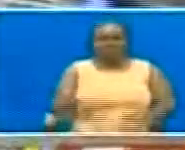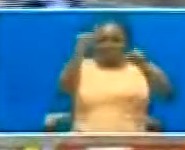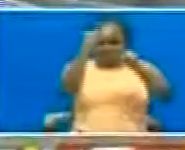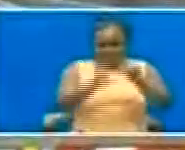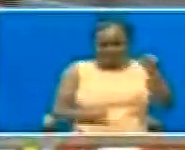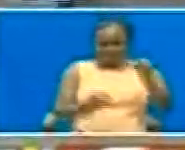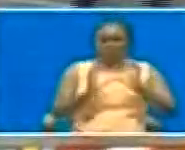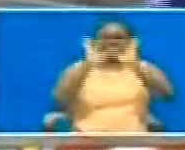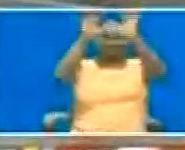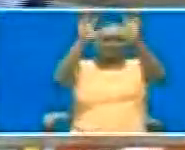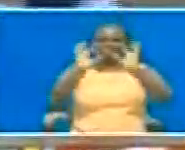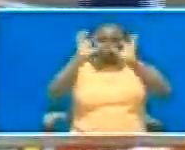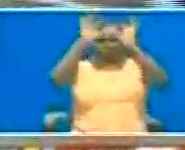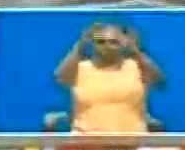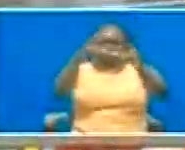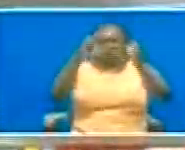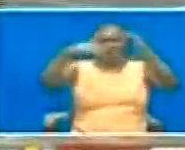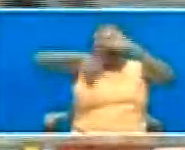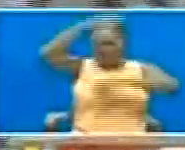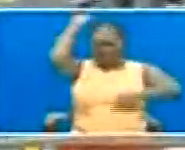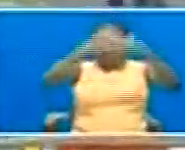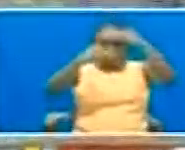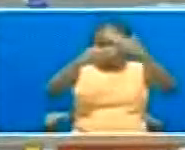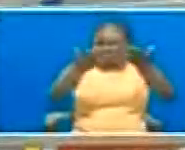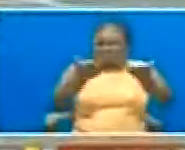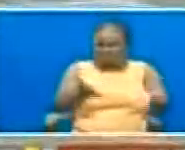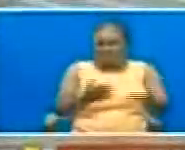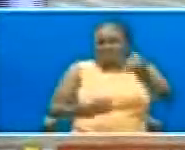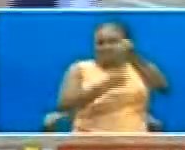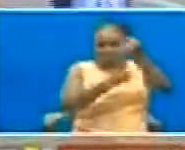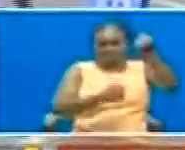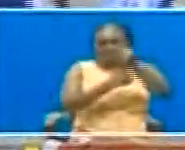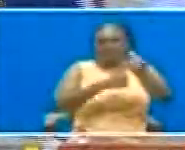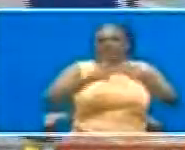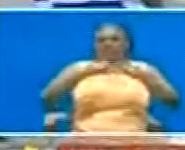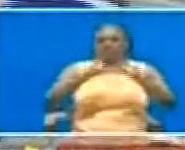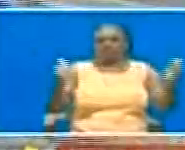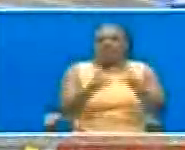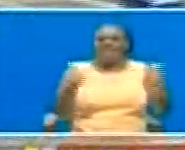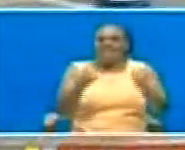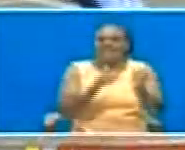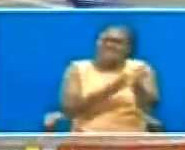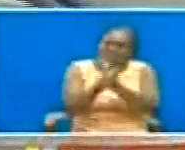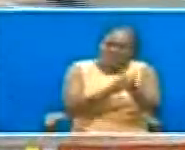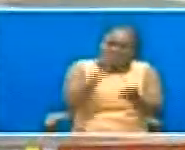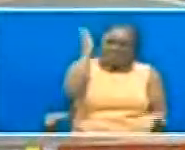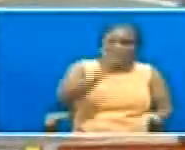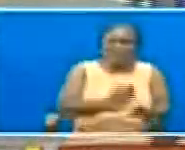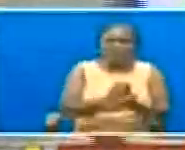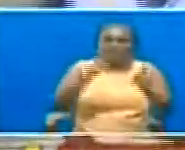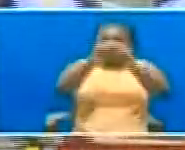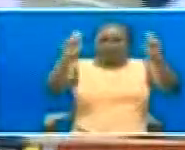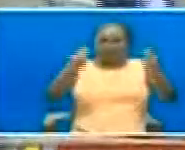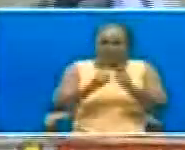Finali za mpira wa vikapu za ligi ya vyuo vikuu nchini zilipigiwa upato kufana na bila shaka zilikuwa za kusisimua. Timu